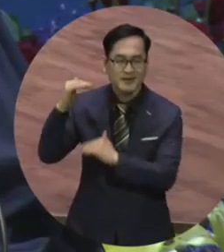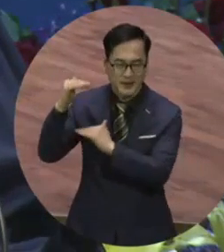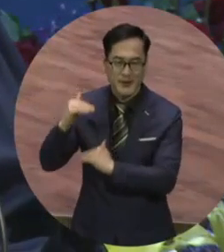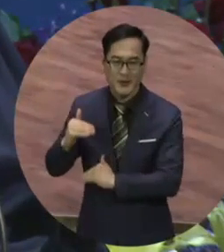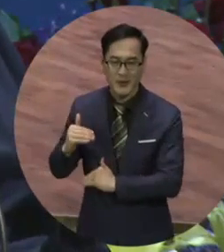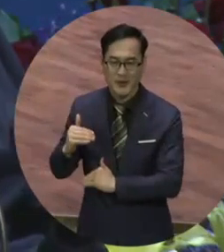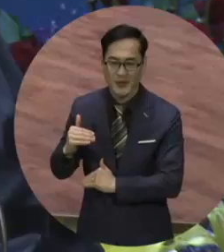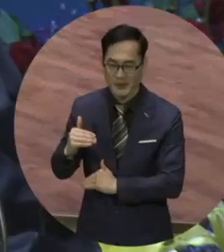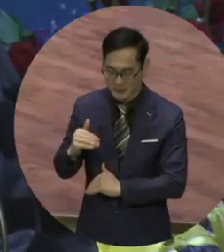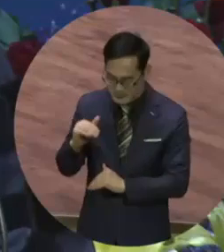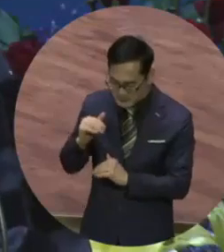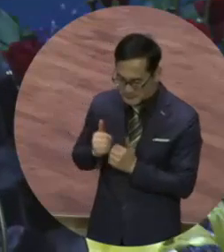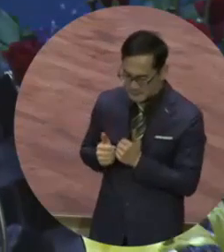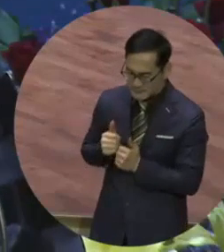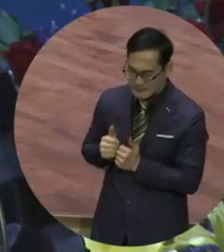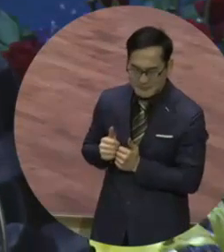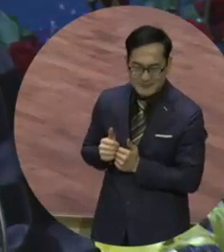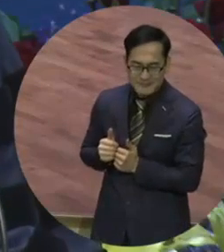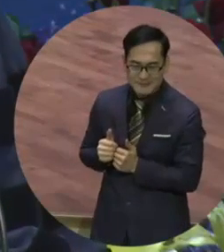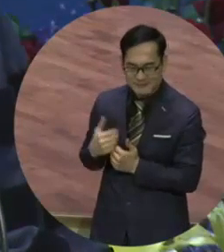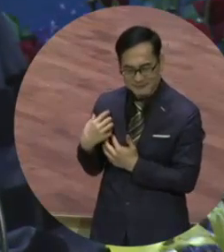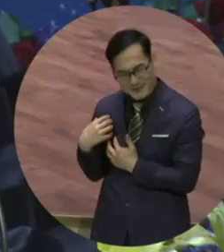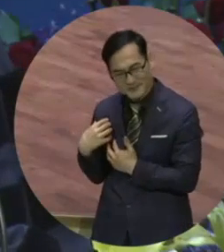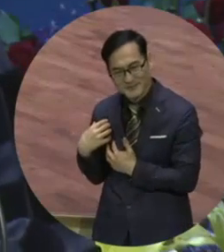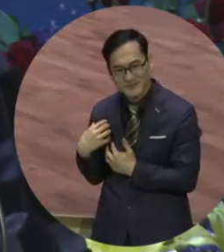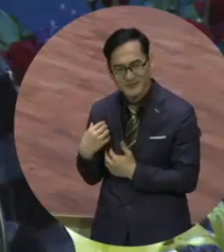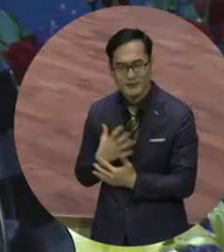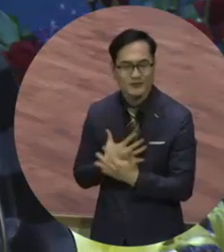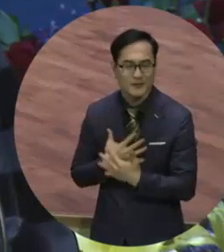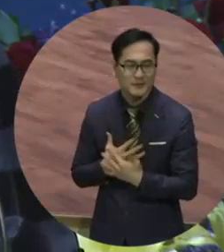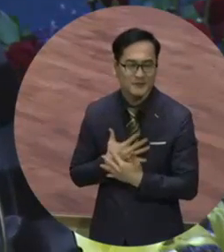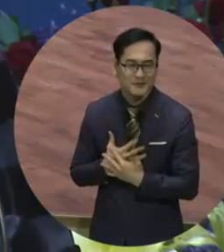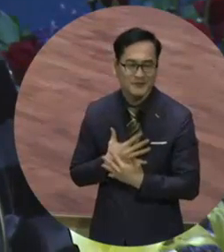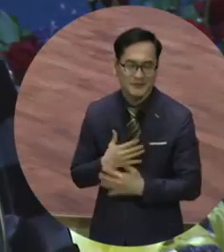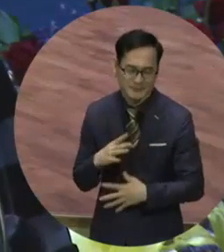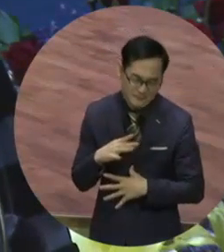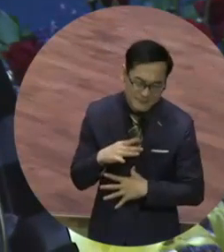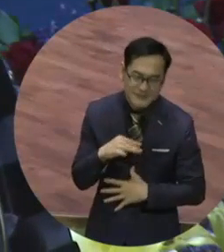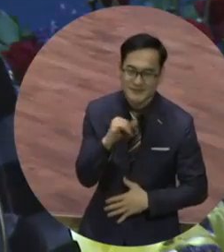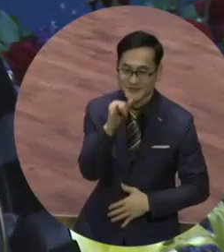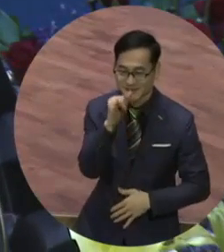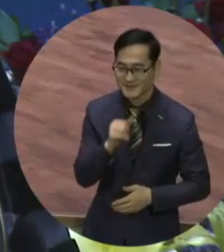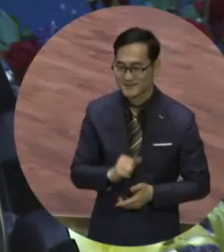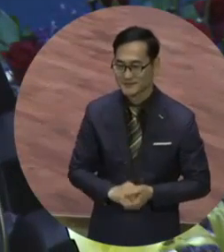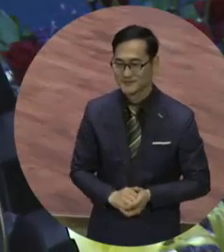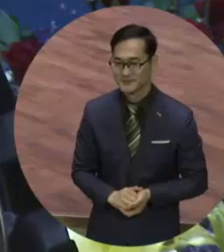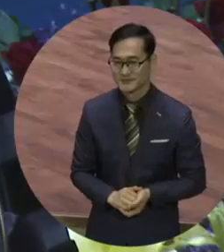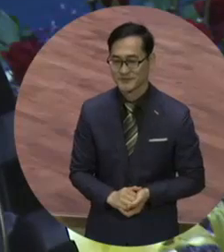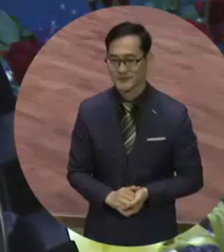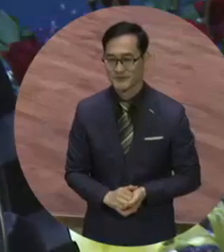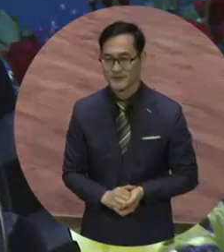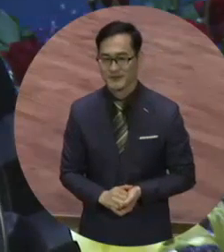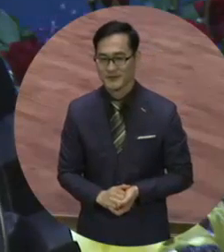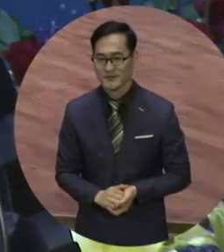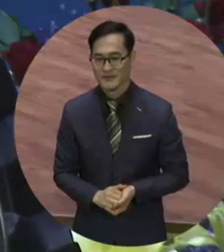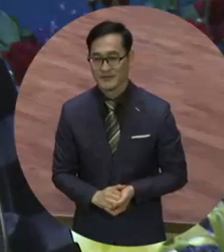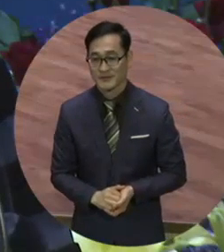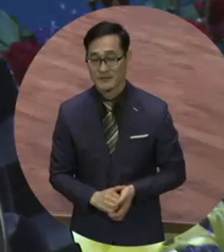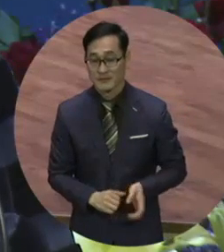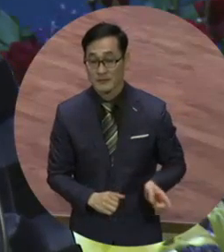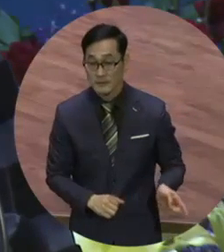좋지 않고 어떤 면에서는 좀 두려움이 들 수 있는 표현입니다. 그런데 여기에는